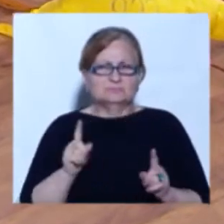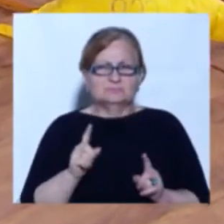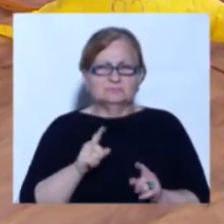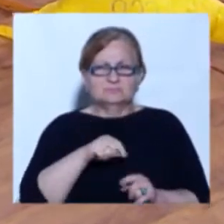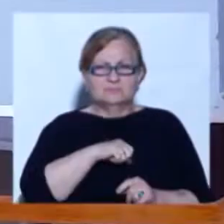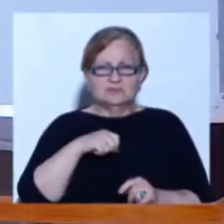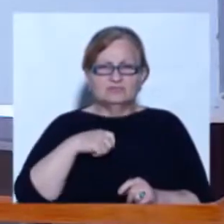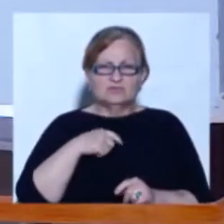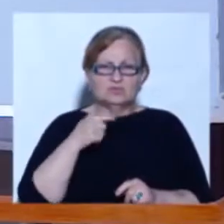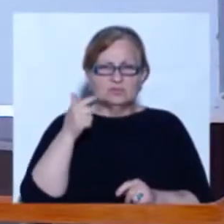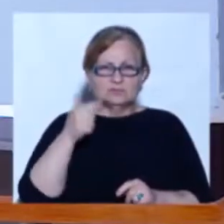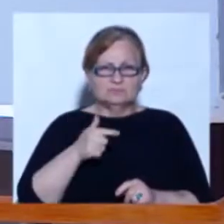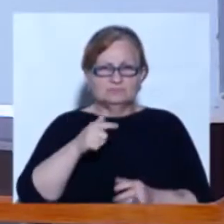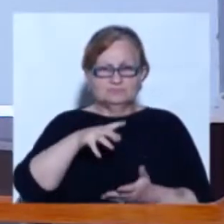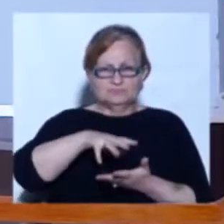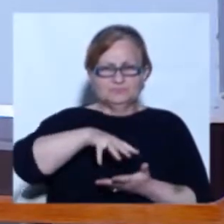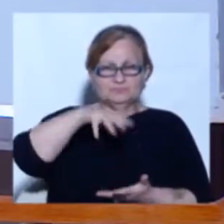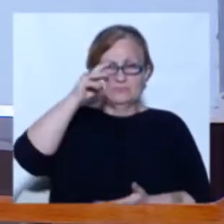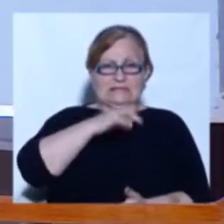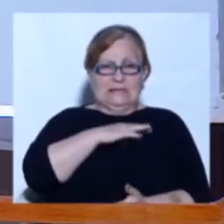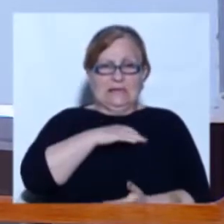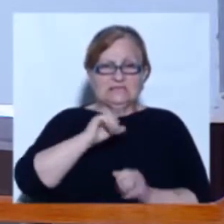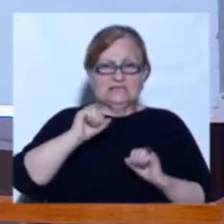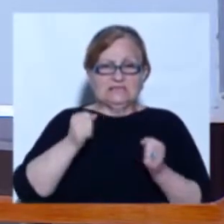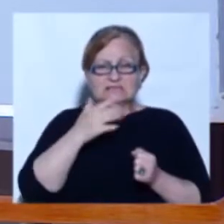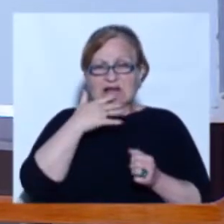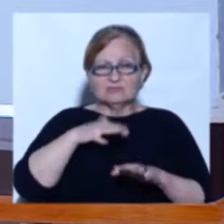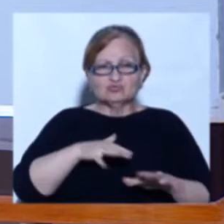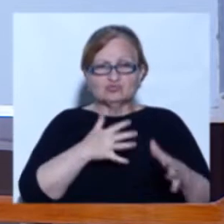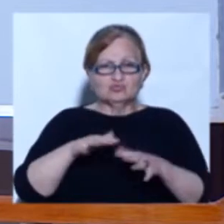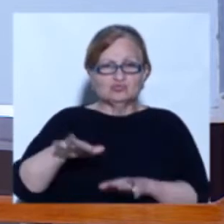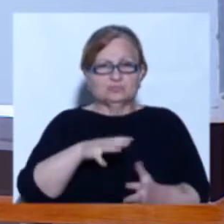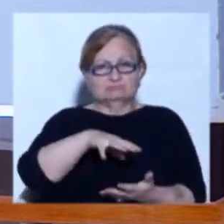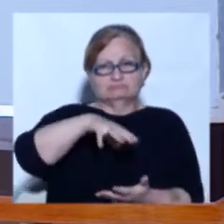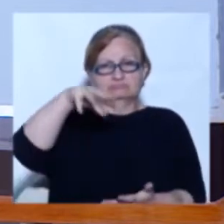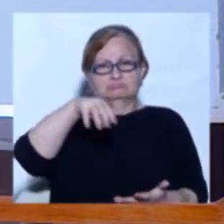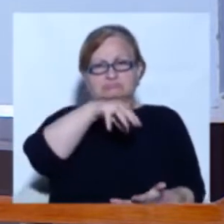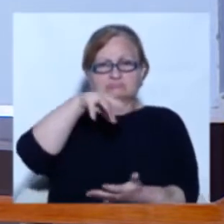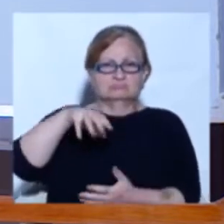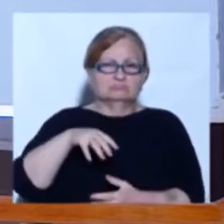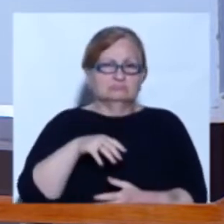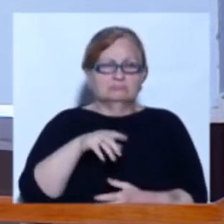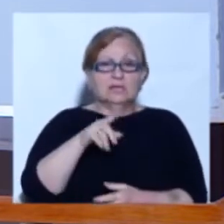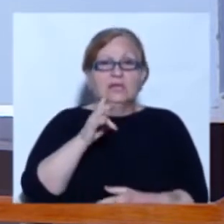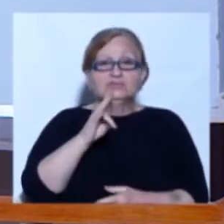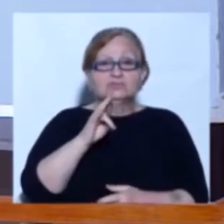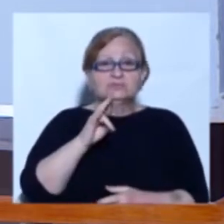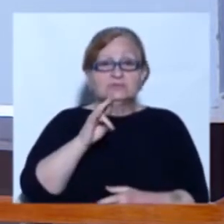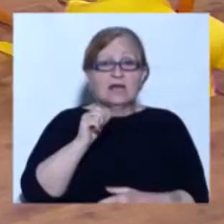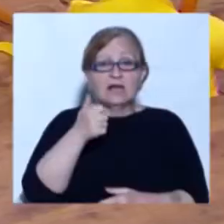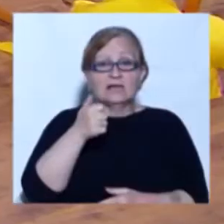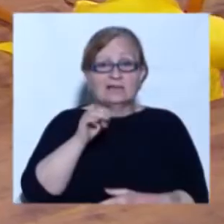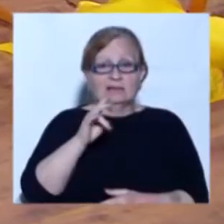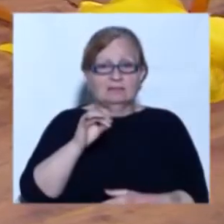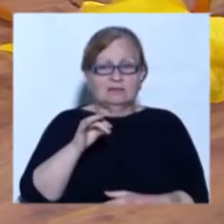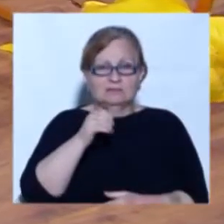თვითონაც ისეთი უხეში, უხეშია რომ გეშინია უკვე ამ სიტყვისთან. შემდეგი სიტყვა არის ნაყინი. Da